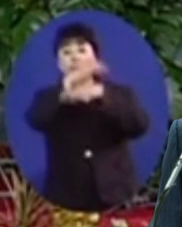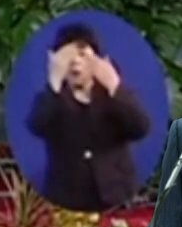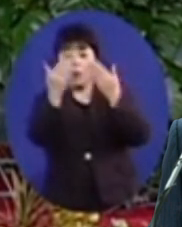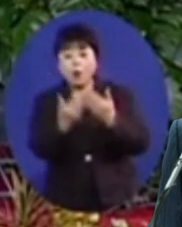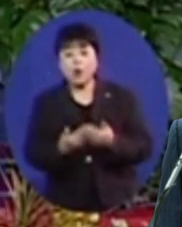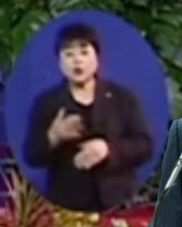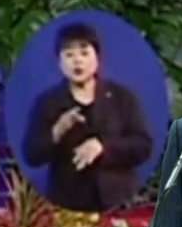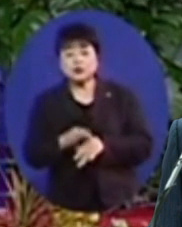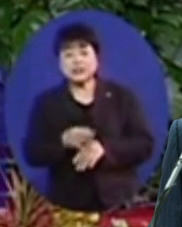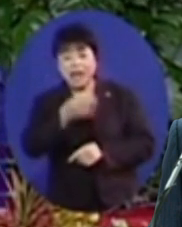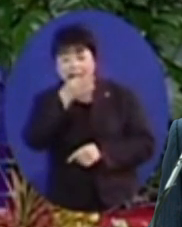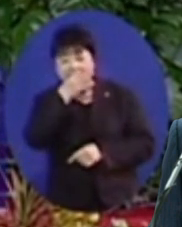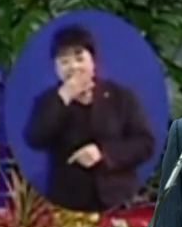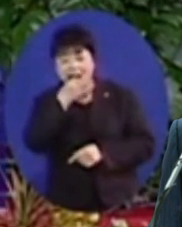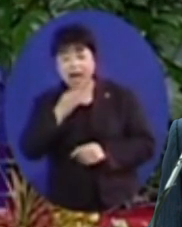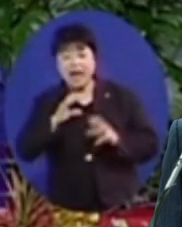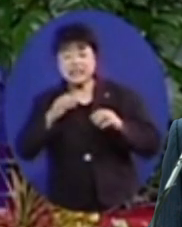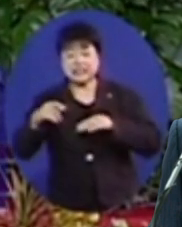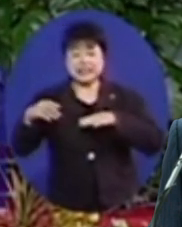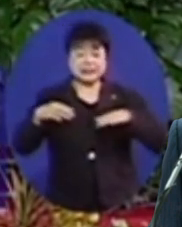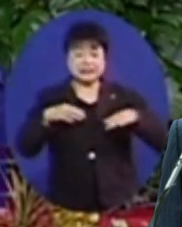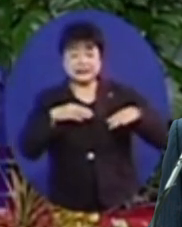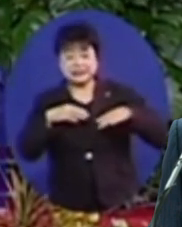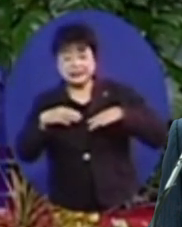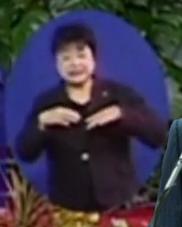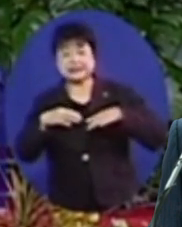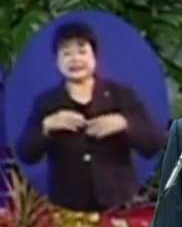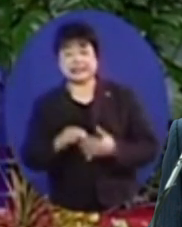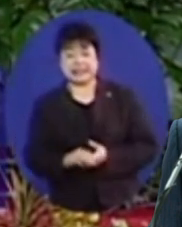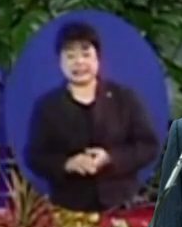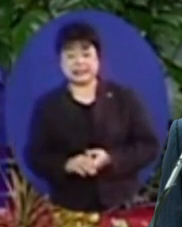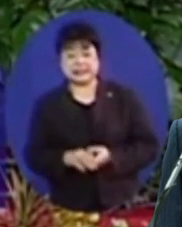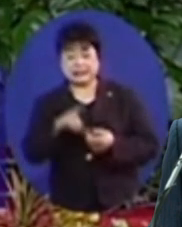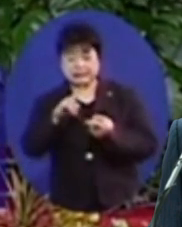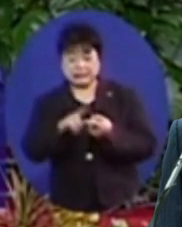육신의 정욕과 안목의 정욕과 이생의 자랑이니